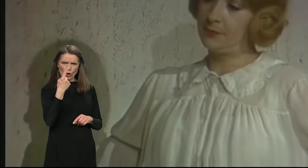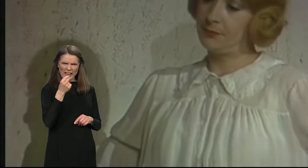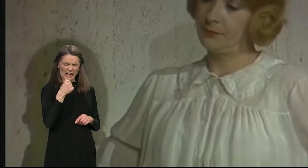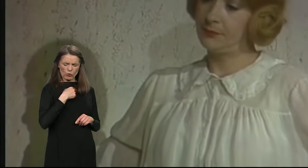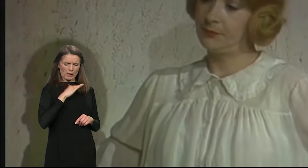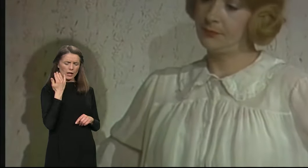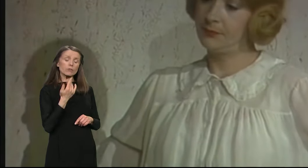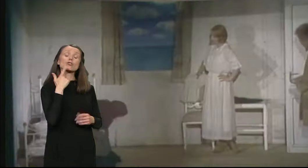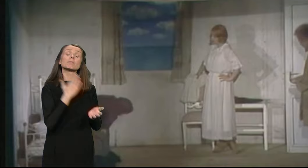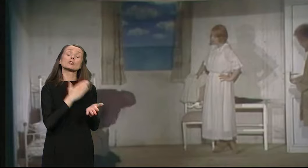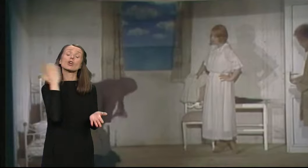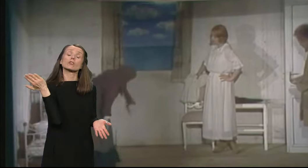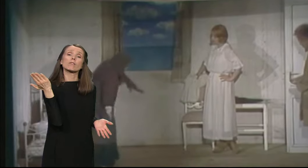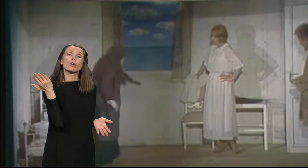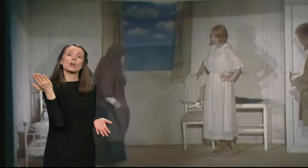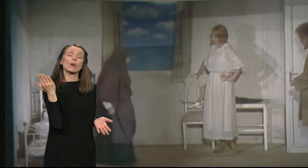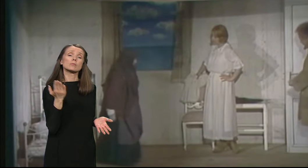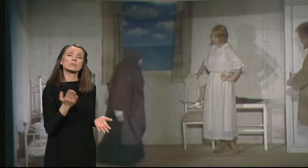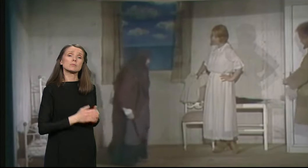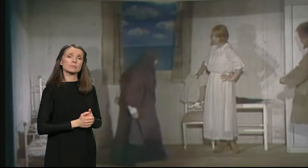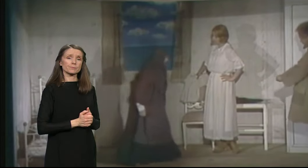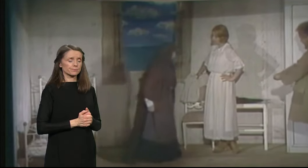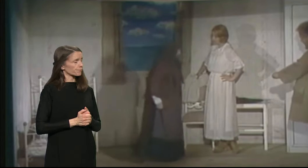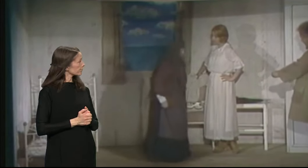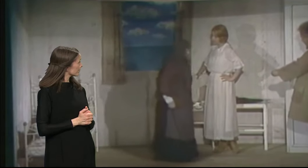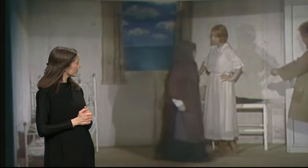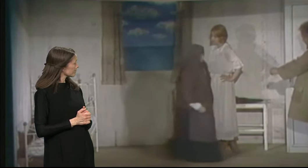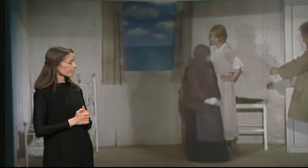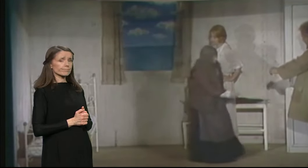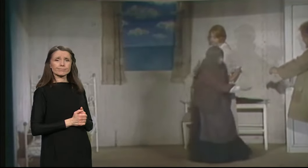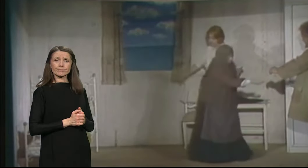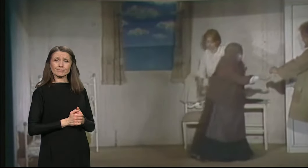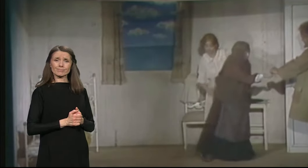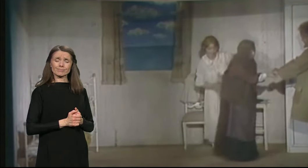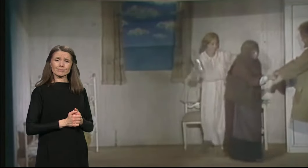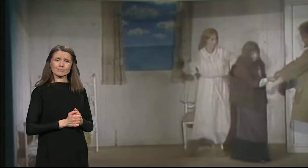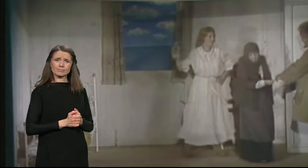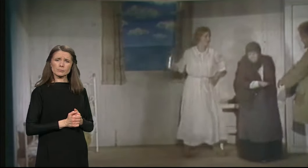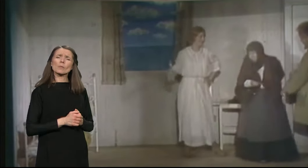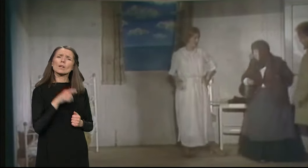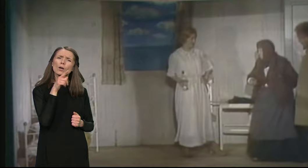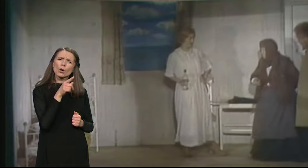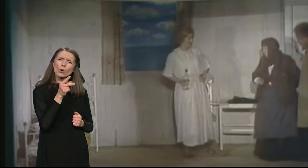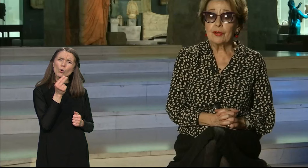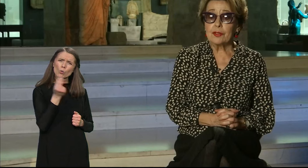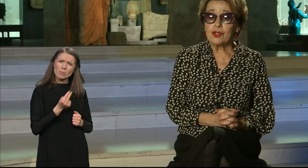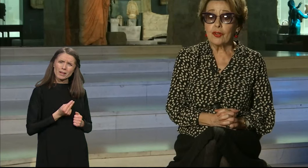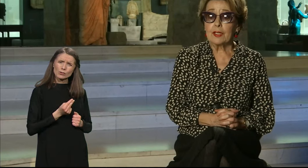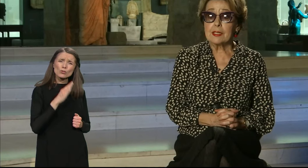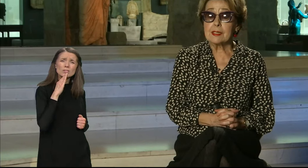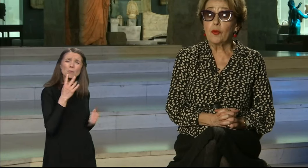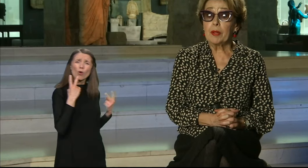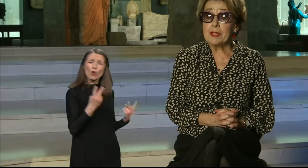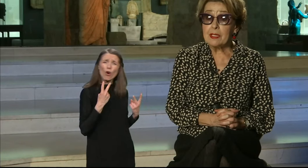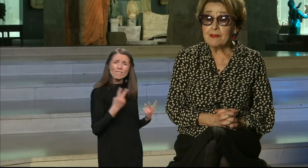dovoljna. Umetnost je jako važna. Važna je prosto za duhovno napredovanje